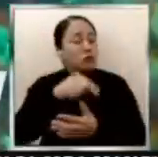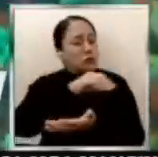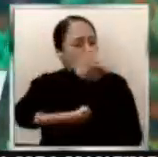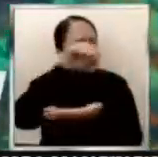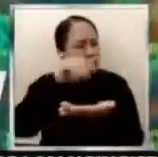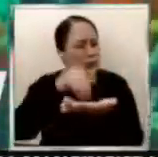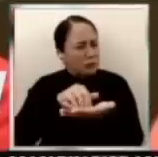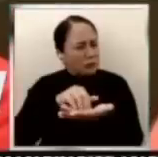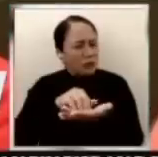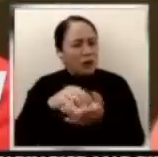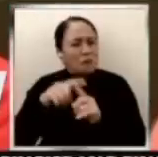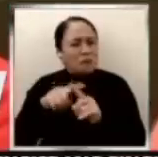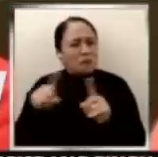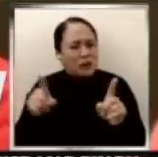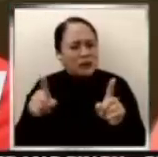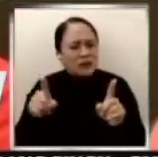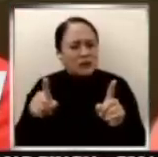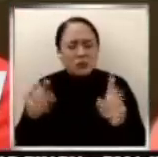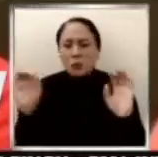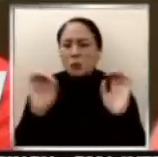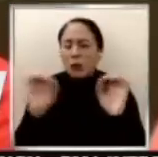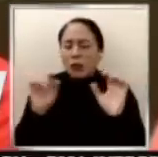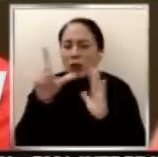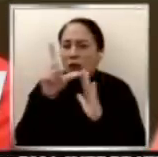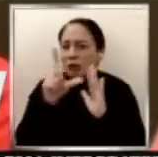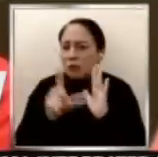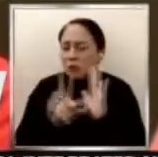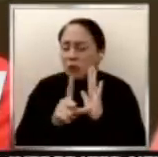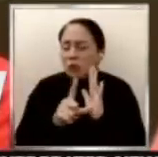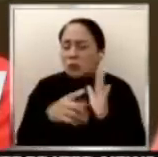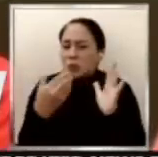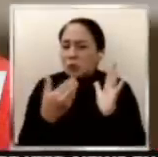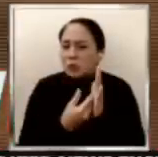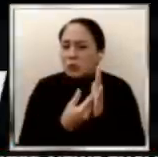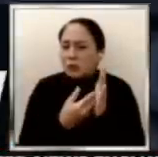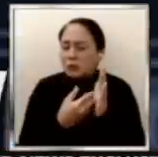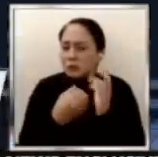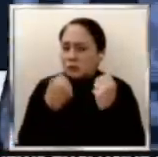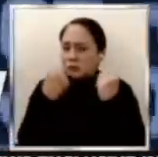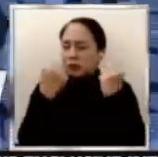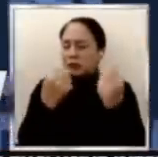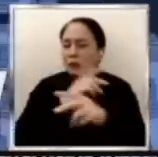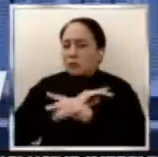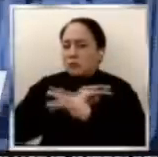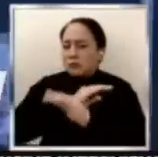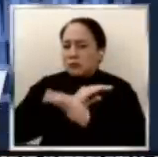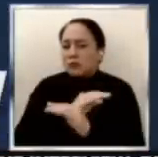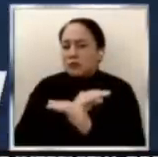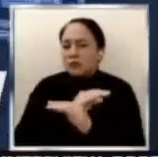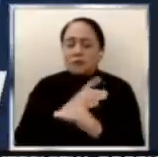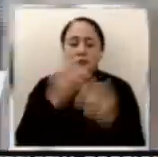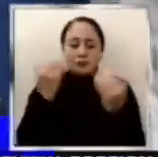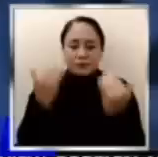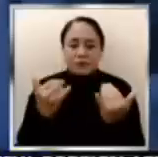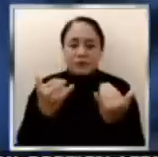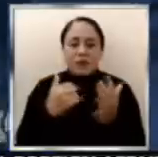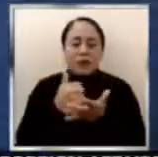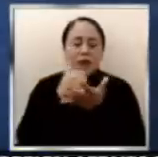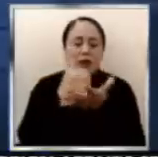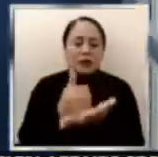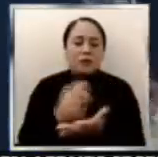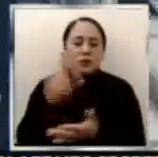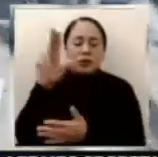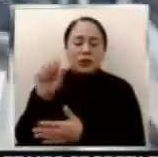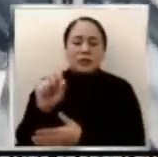pero wala po tayong batas na nagpapatibay sa proteksyong ito. Samantala, tutulong na rin ang US Navy sa